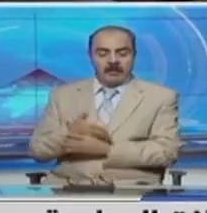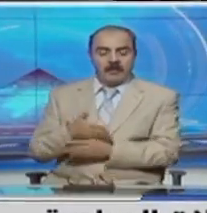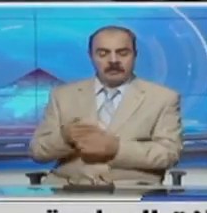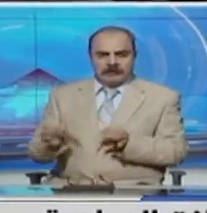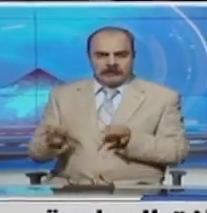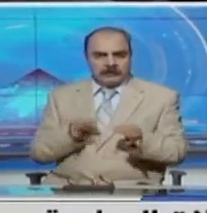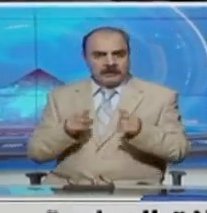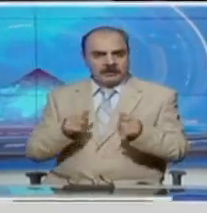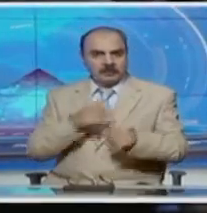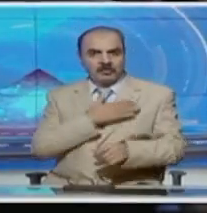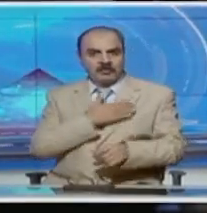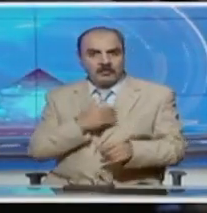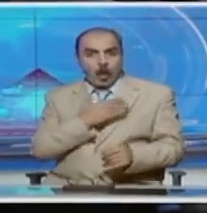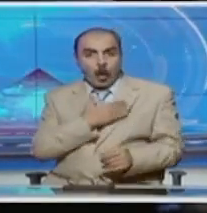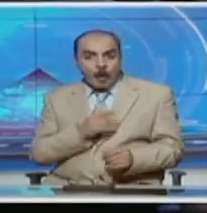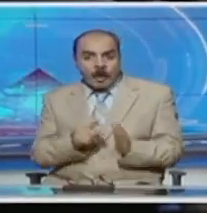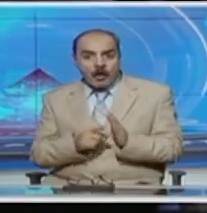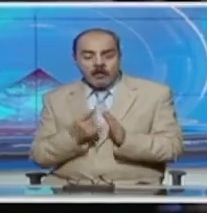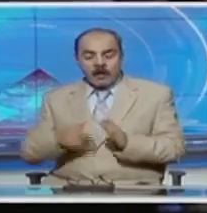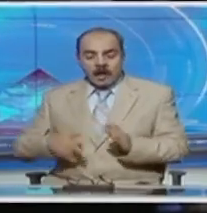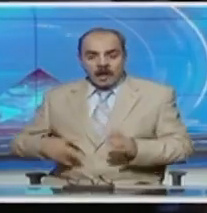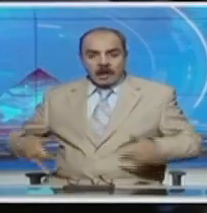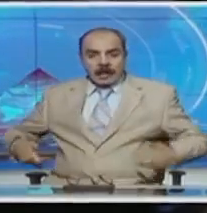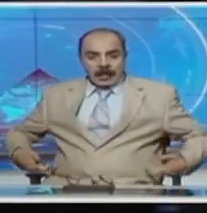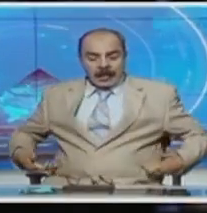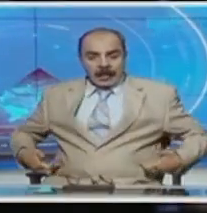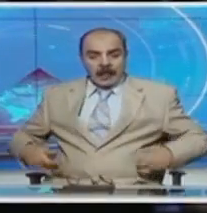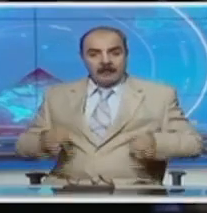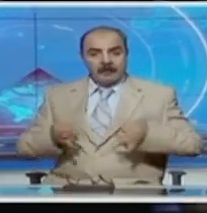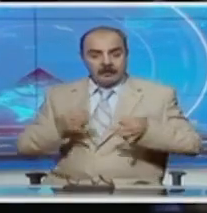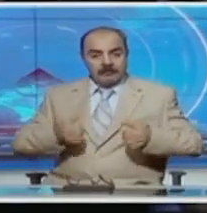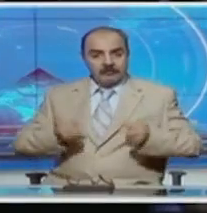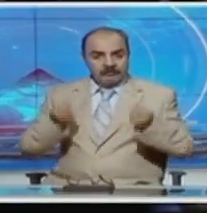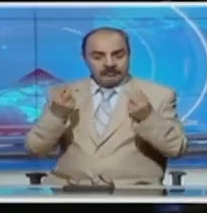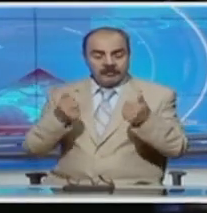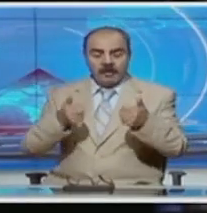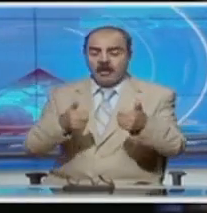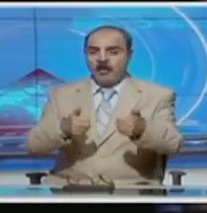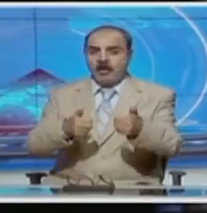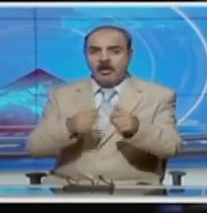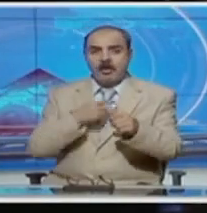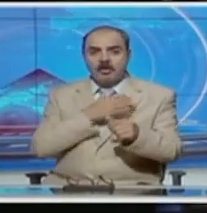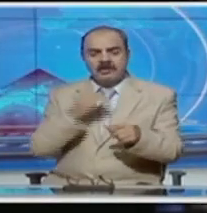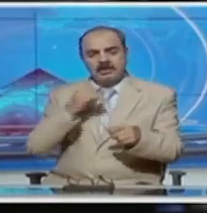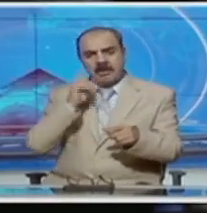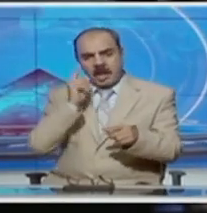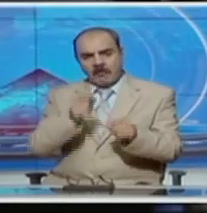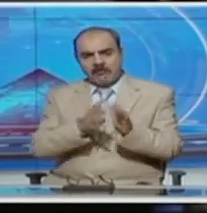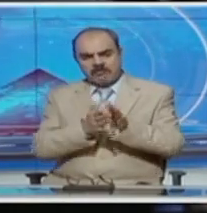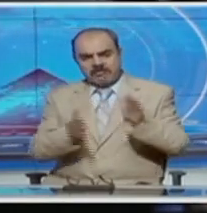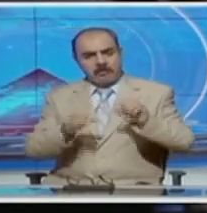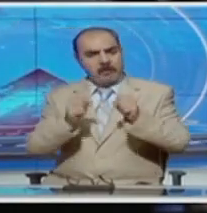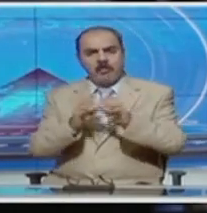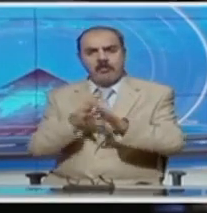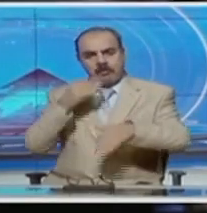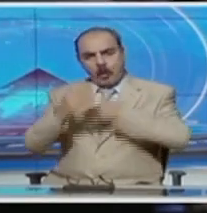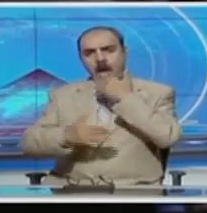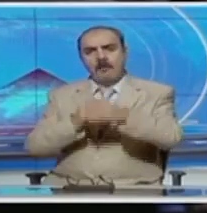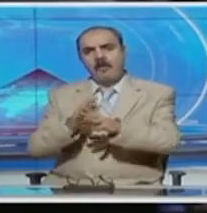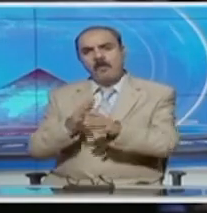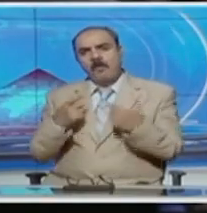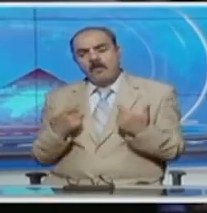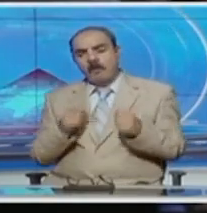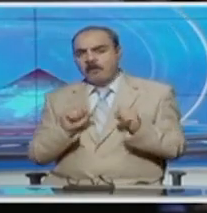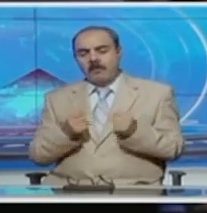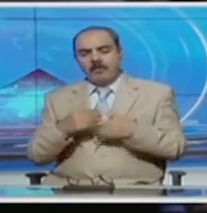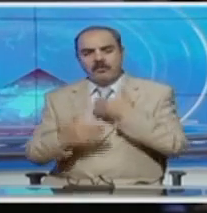الدقيقة بالمستشفيات المصرية كزراعة الكبد والكلى وفقا لمبادرة الرئيس بالقضاء على قوائم الانتظار يؤكد حرص الدولة المصرية على